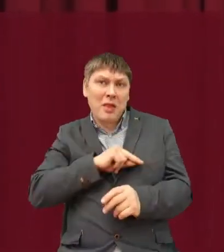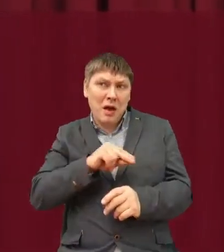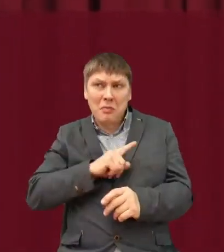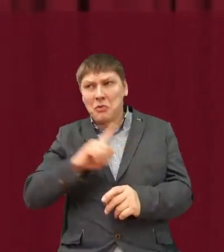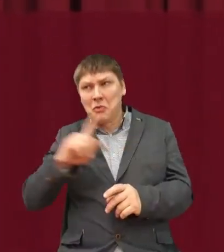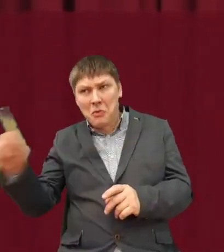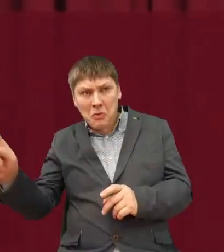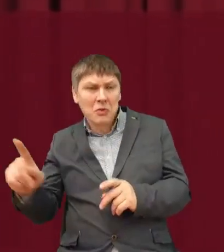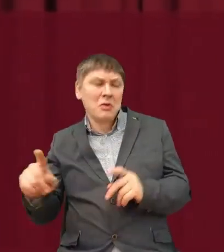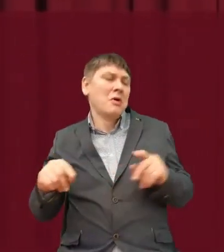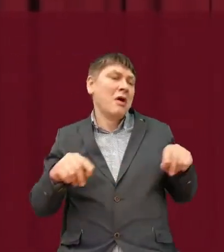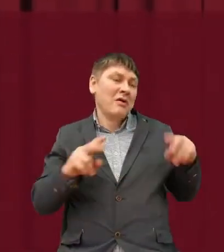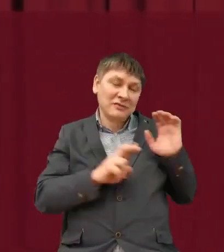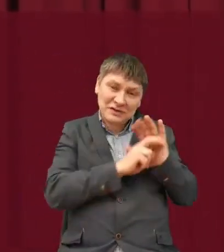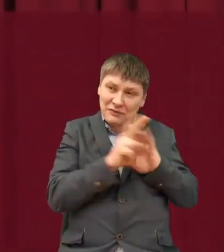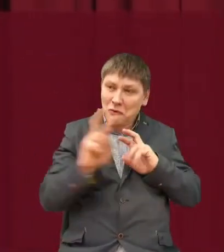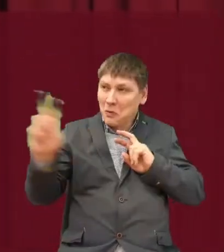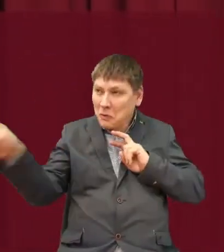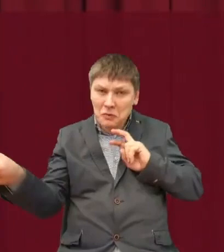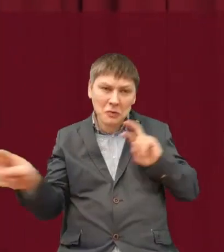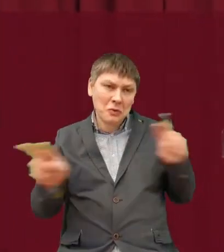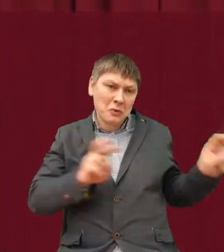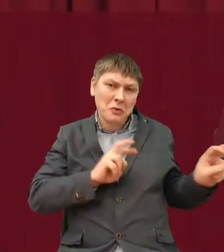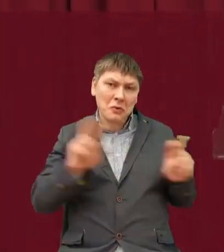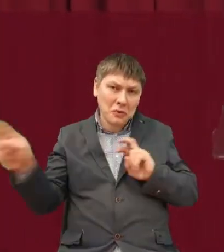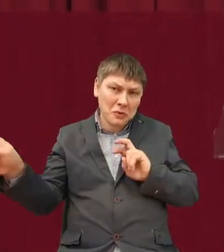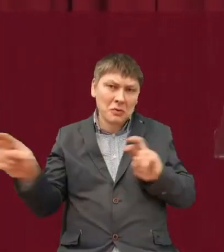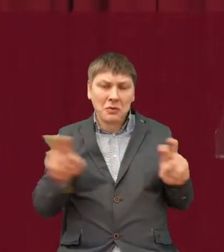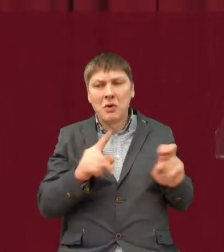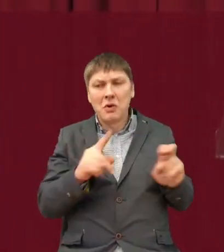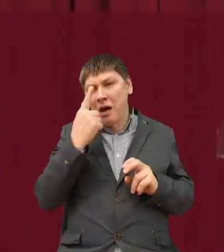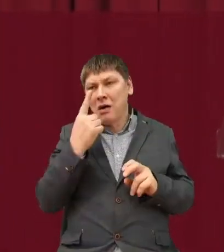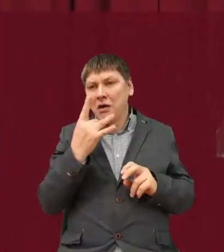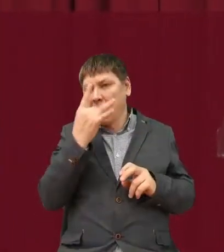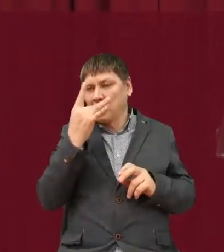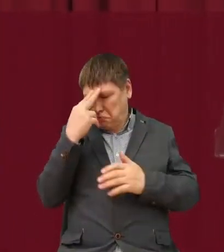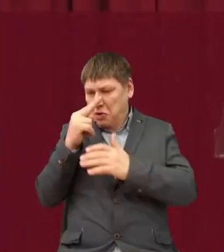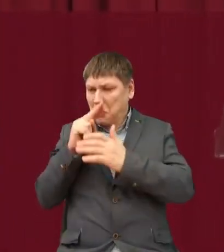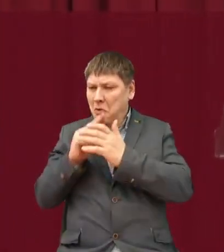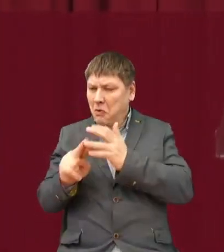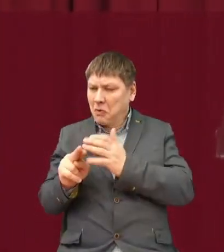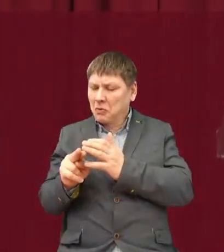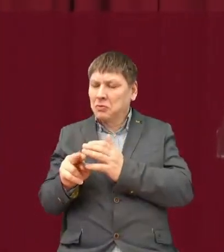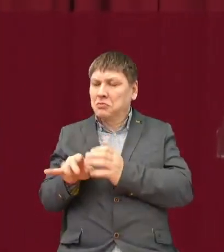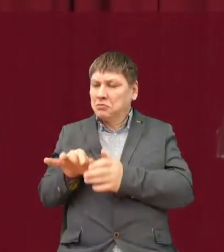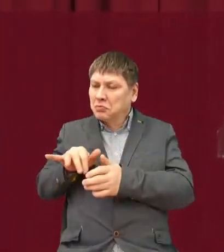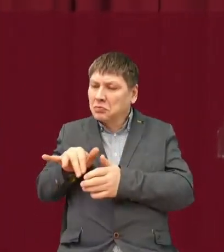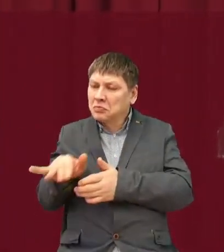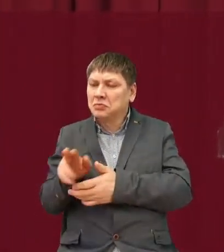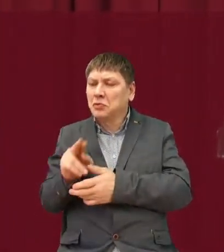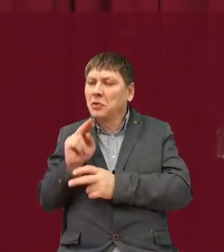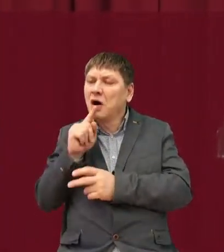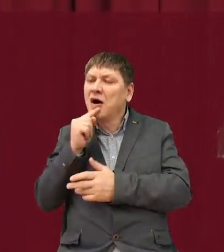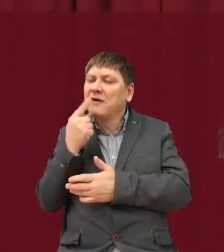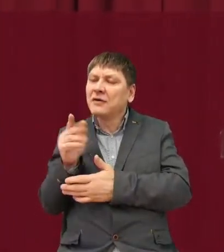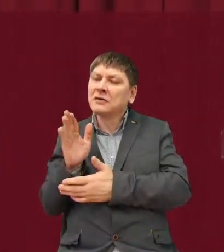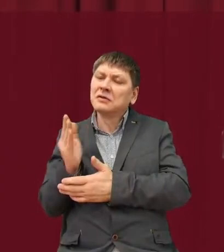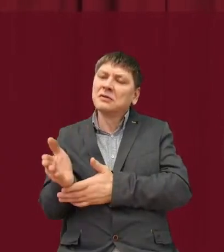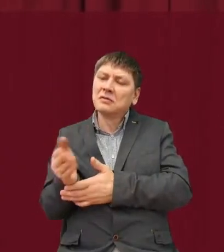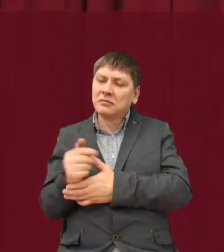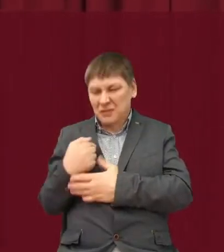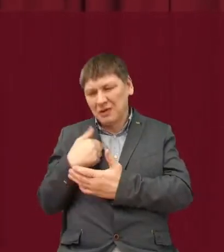работу ходила в церковь и Однажды К ней подходит пророк и обращается Господь и говорит